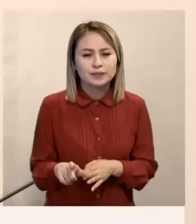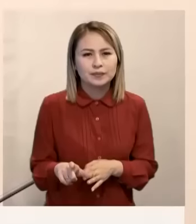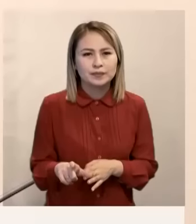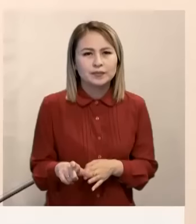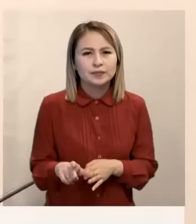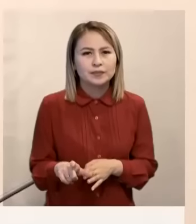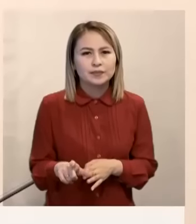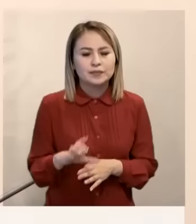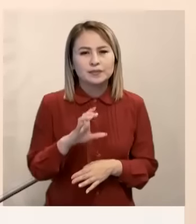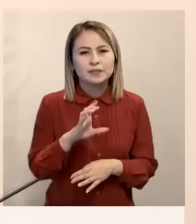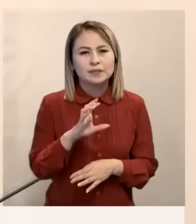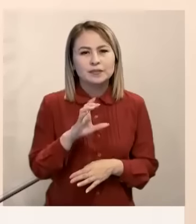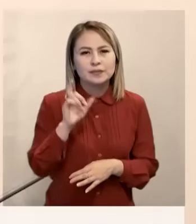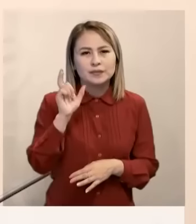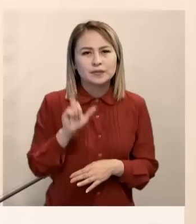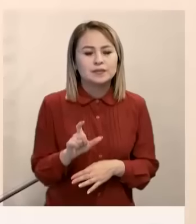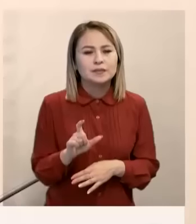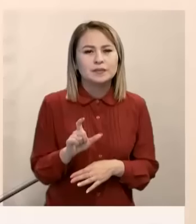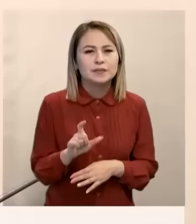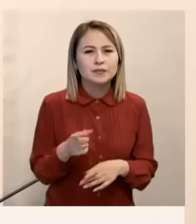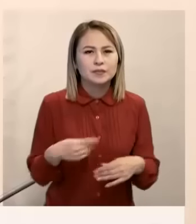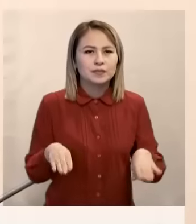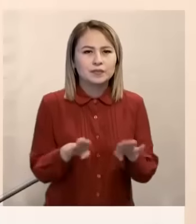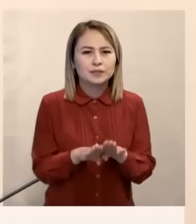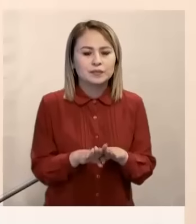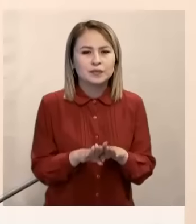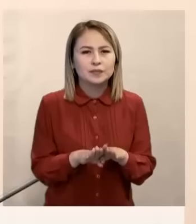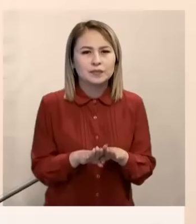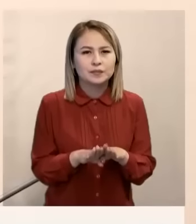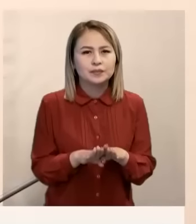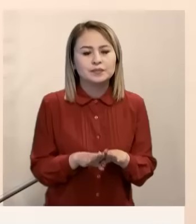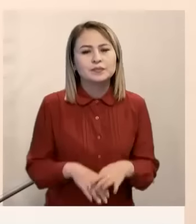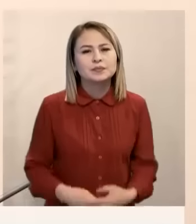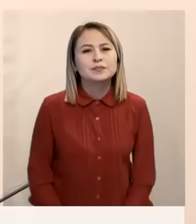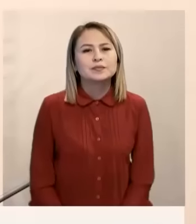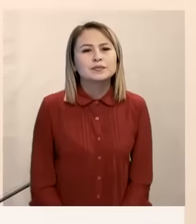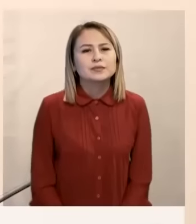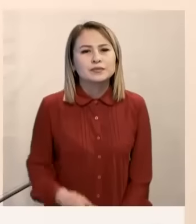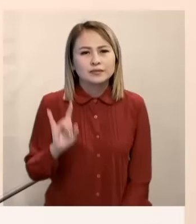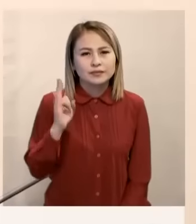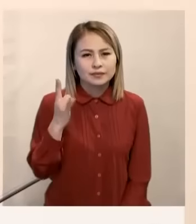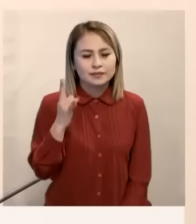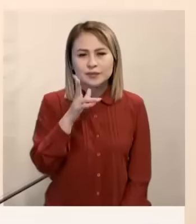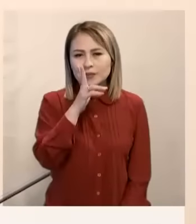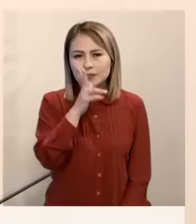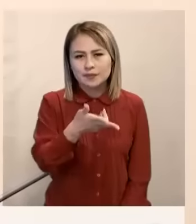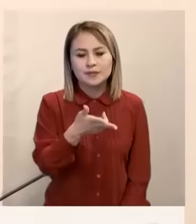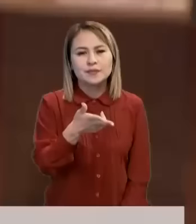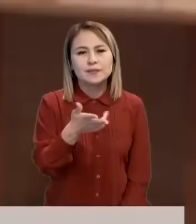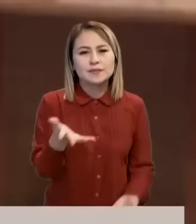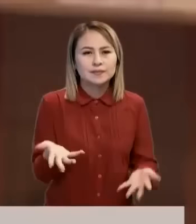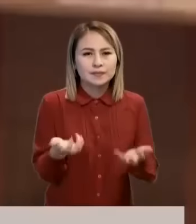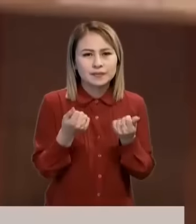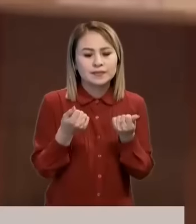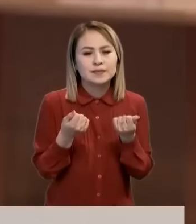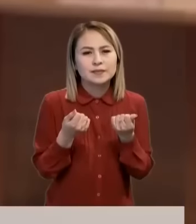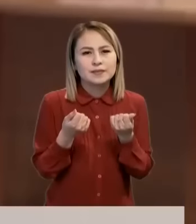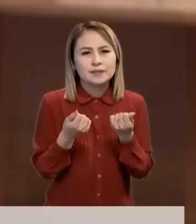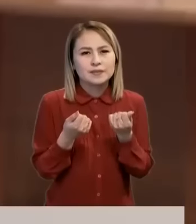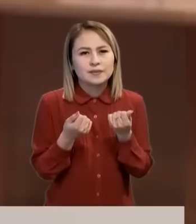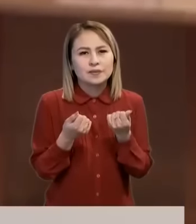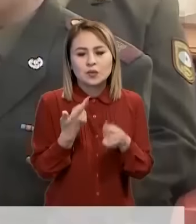Сәбит. Серікұлы. Осындай бір оқиғаны аман есен баланы, 3 жасар баланы алып қалған. Енді